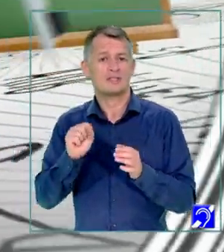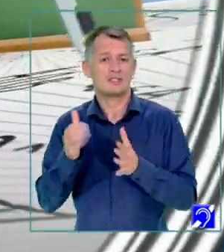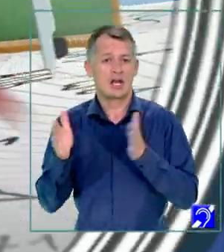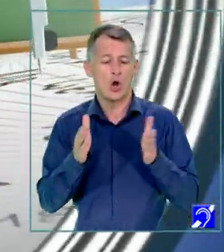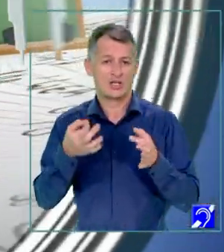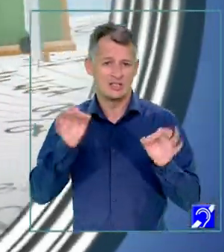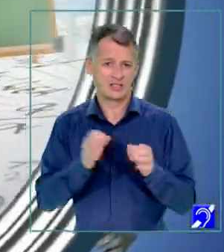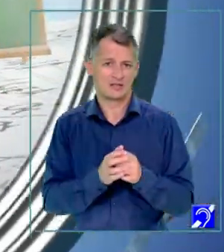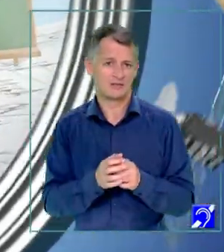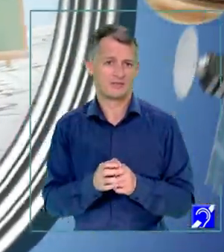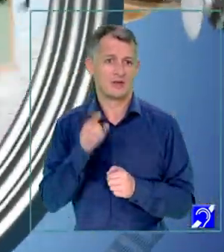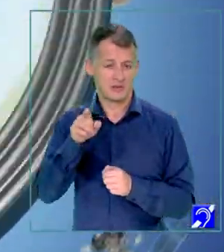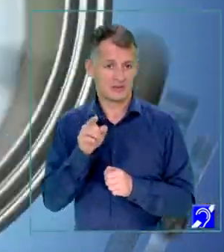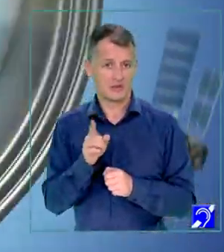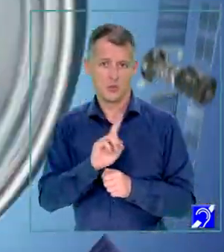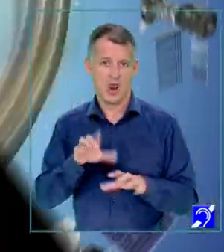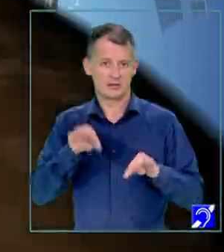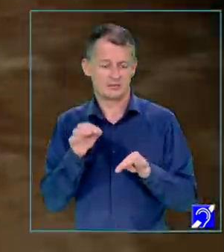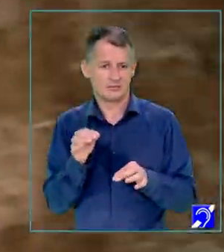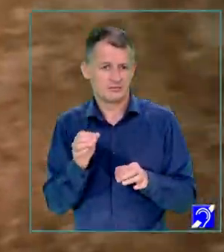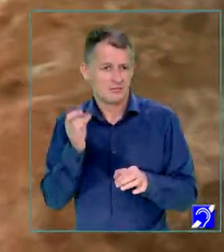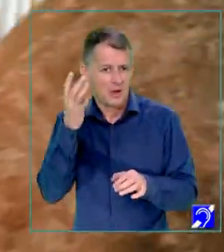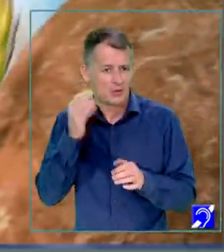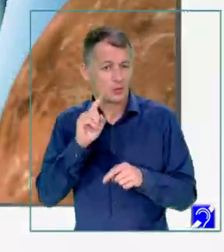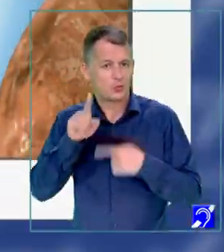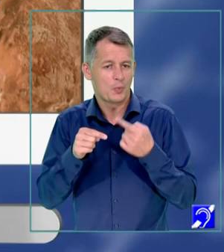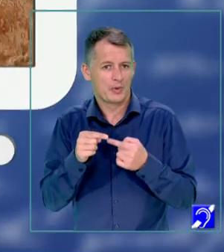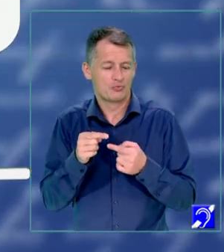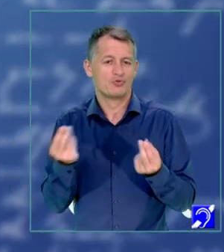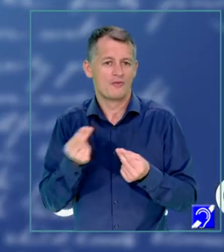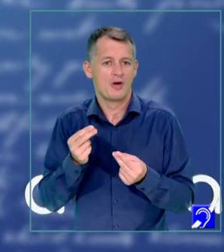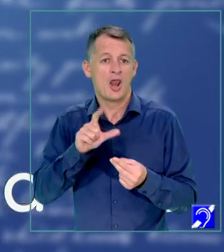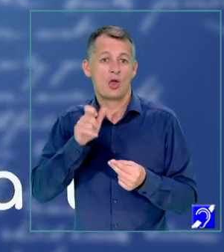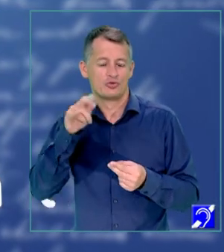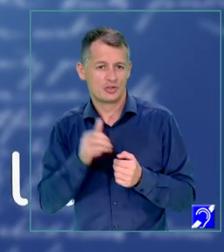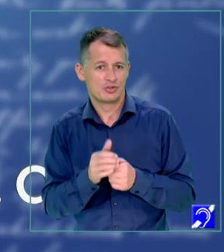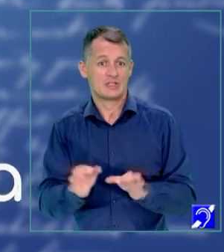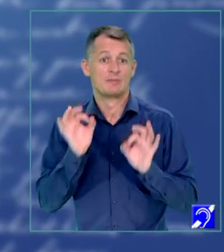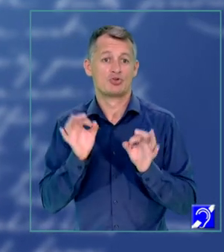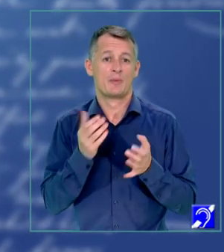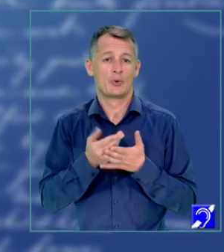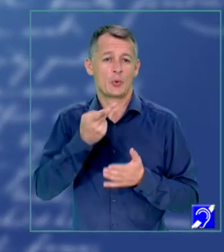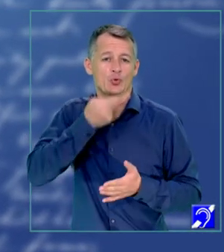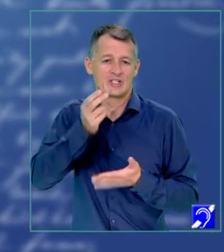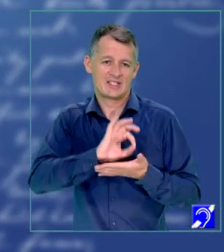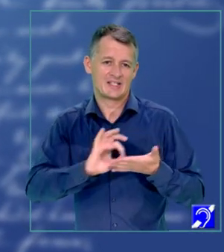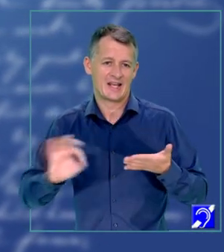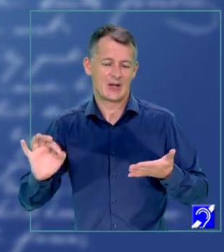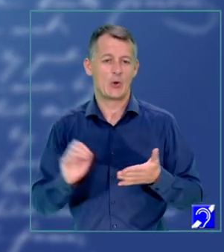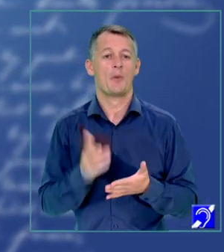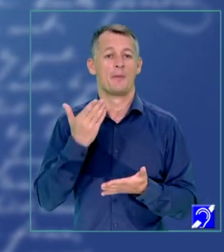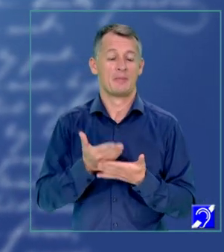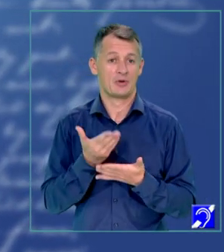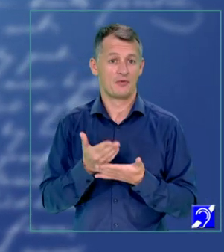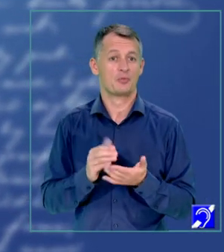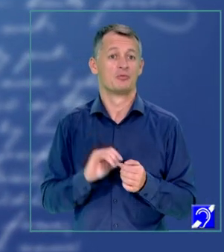nu a fost aleasă întâmplător a fost concepută după o anumită logică dar mai ales a ținut cont de ușurința scrierilor și de faptul